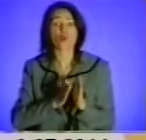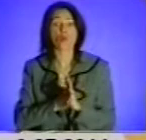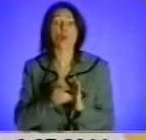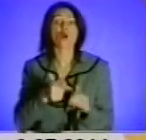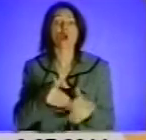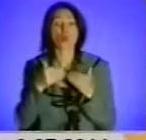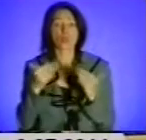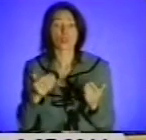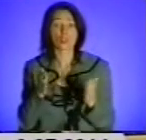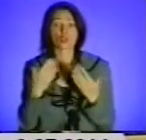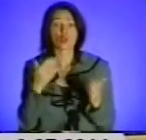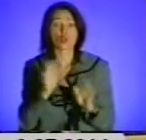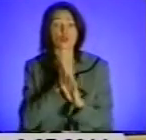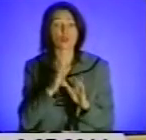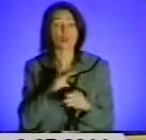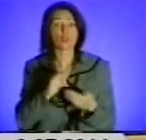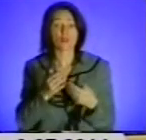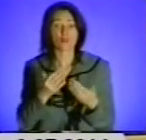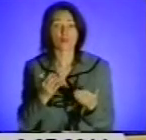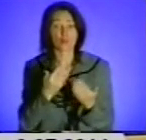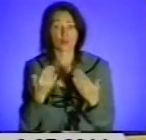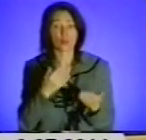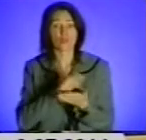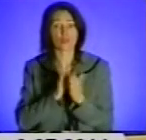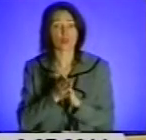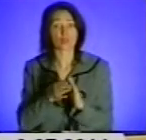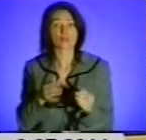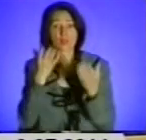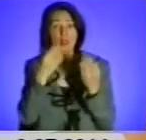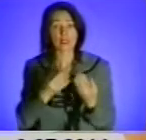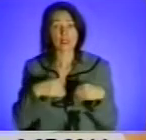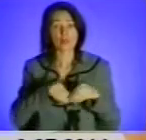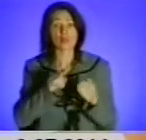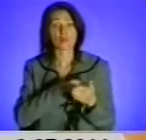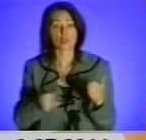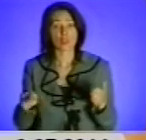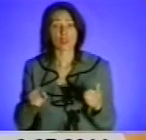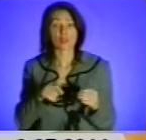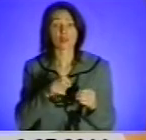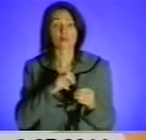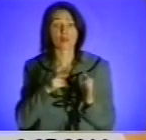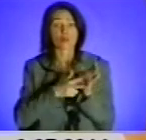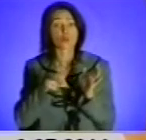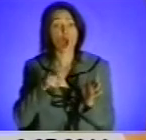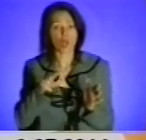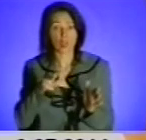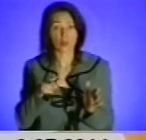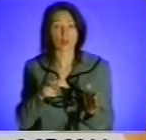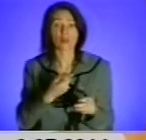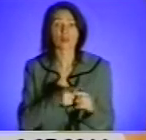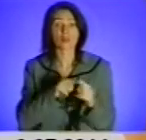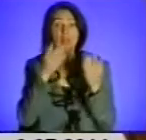відносин. День сім'ї відзначається в Україні з 2012 року 8 липня. Символічно, що саме в цей день православні